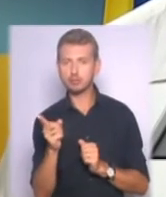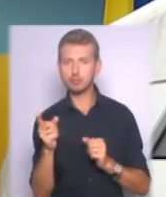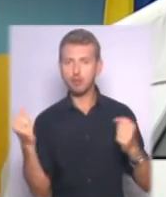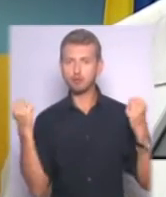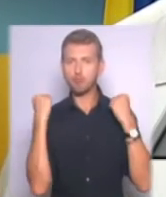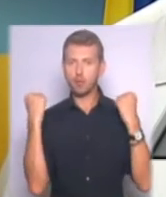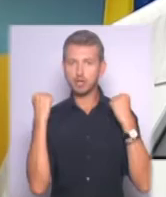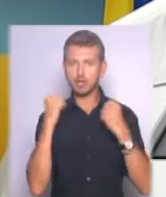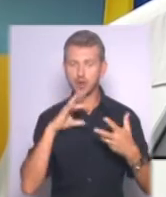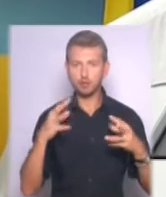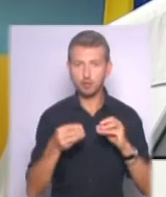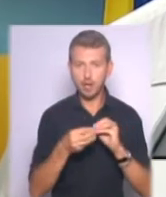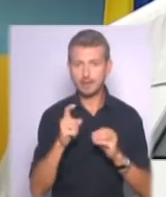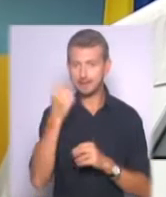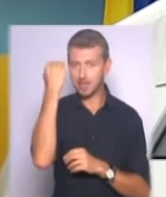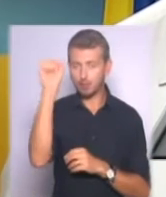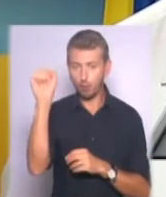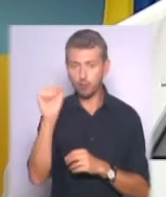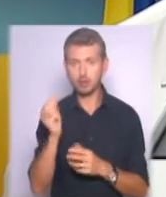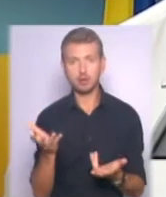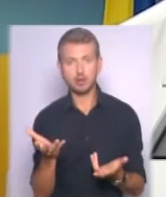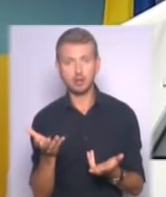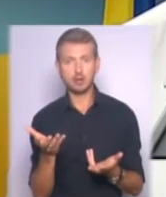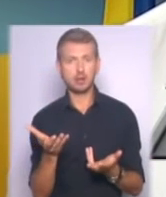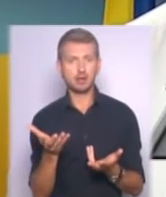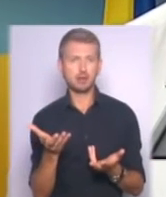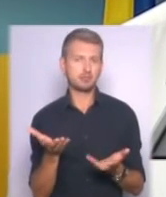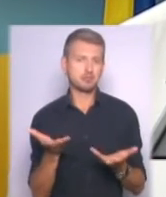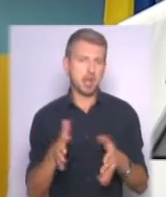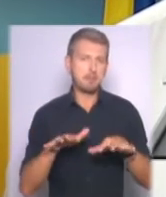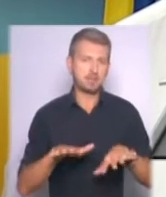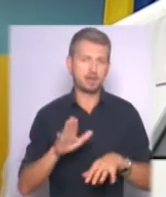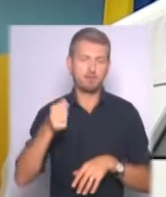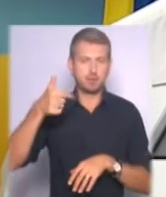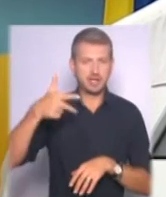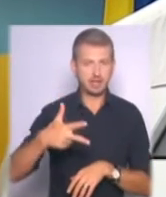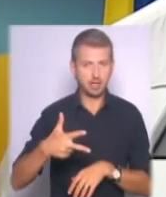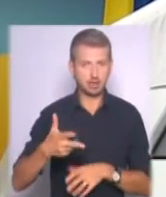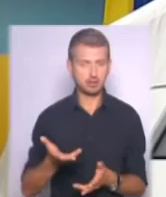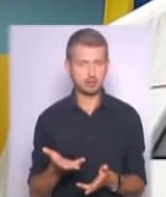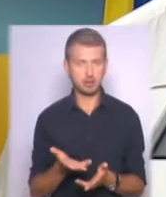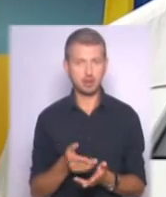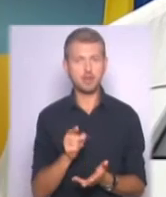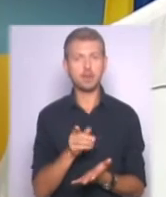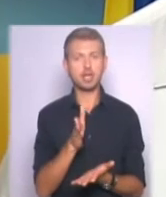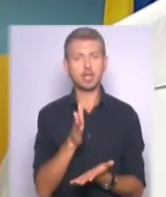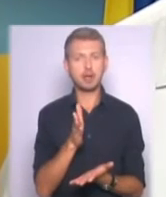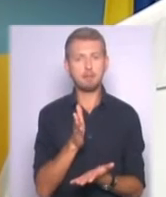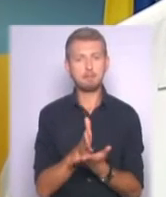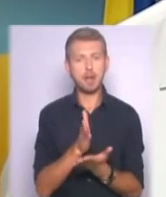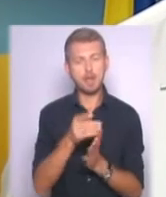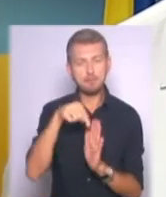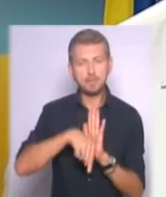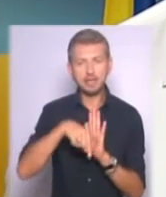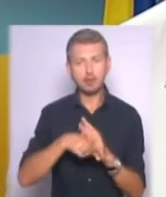спортивний результат з перемогою або з місцем призером, він має підтекст